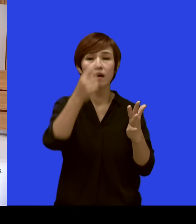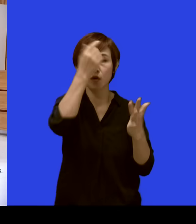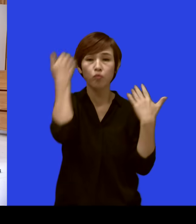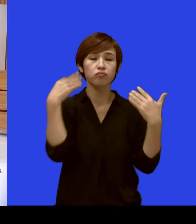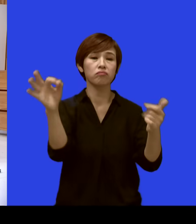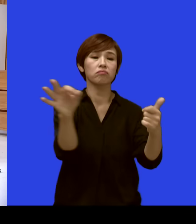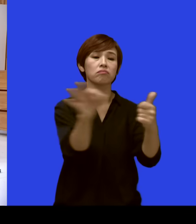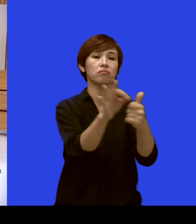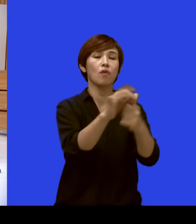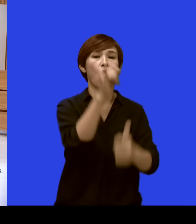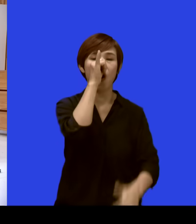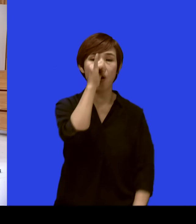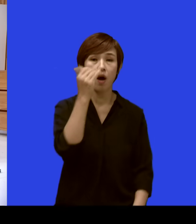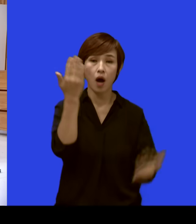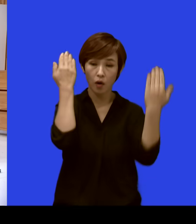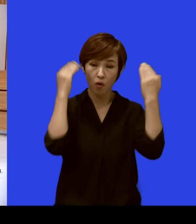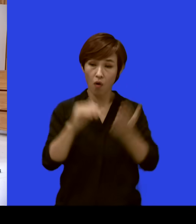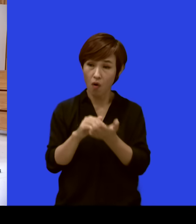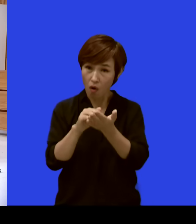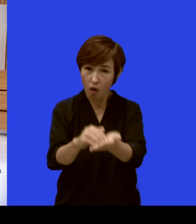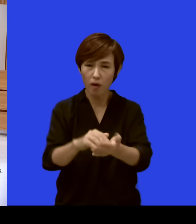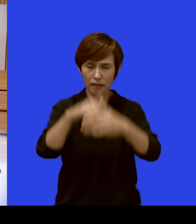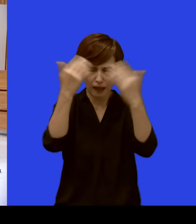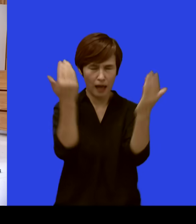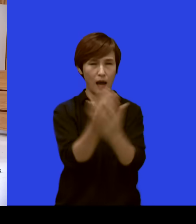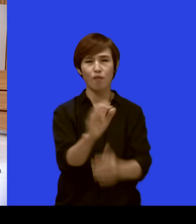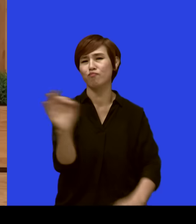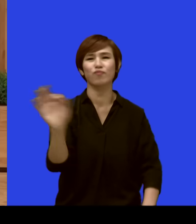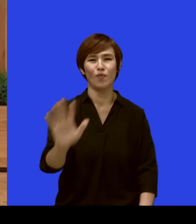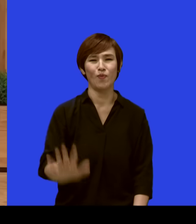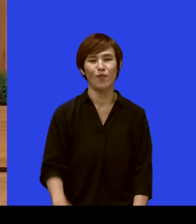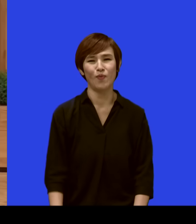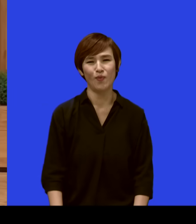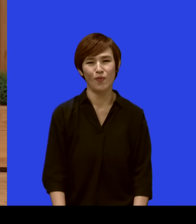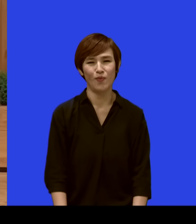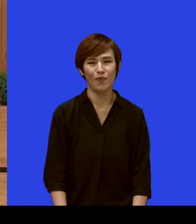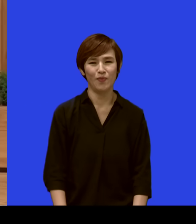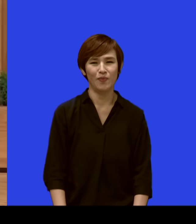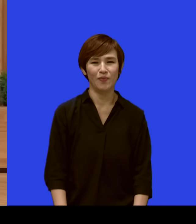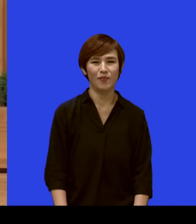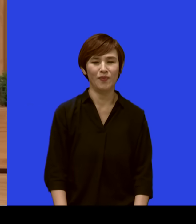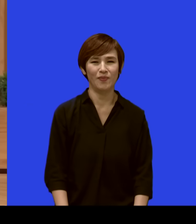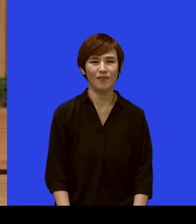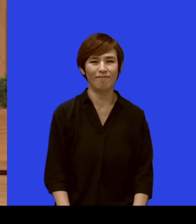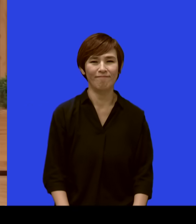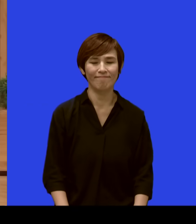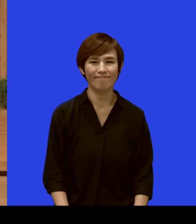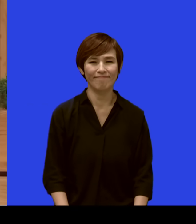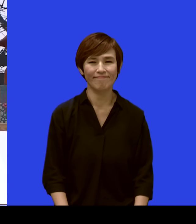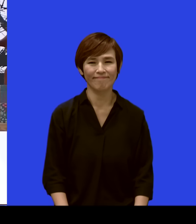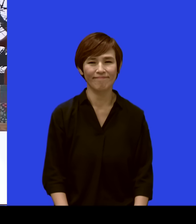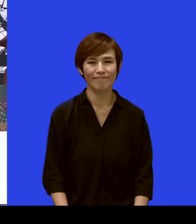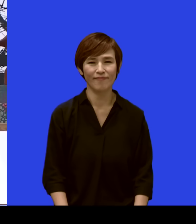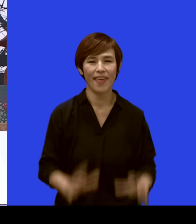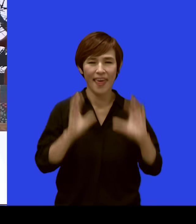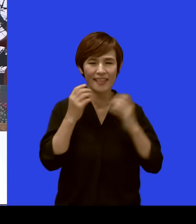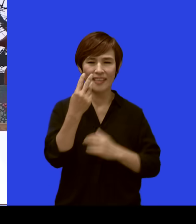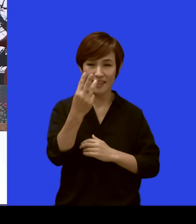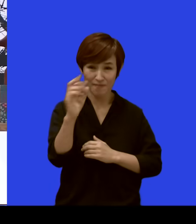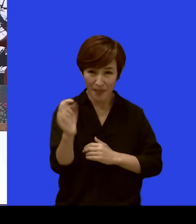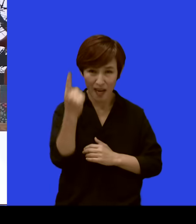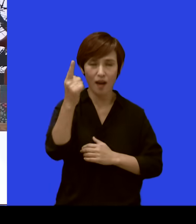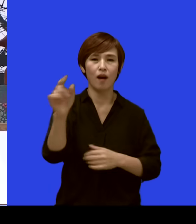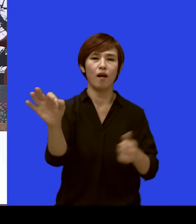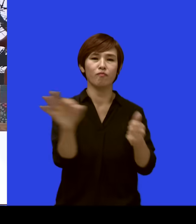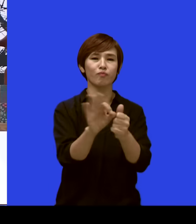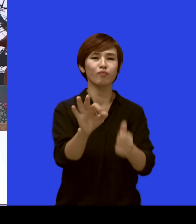학교만 들어가면은 전액 무료입니다. 그래서 지금 셋째 무료예요? 네. 야 빨리 더 나아. 빨리 더 나아. 그래서 대학에